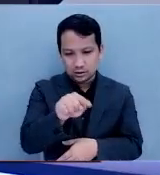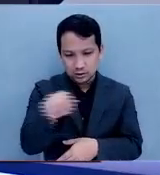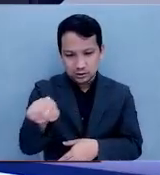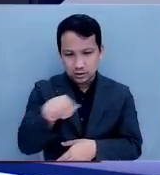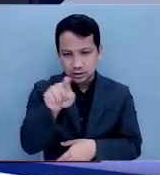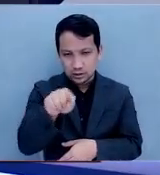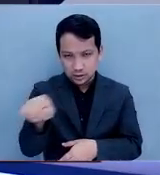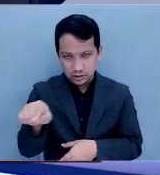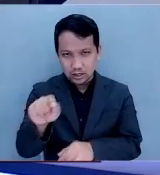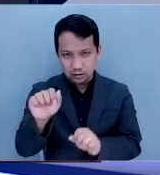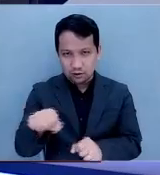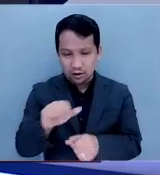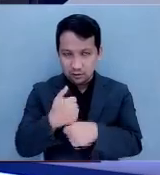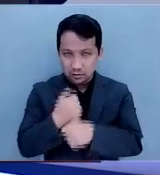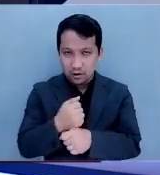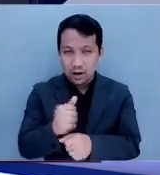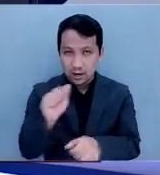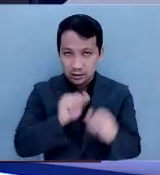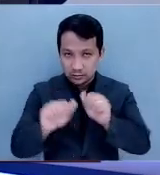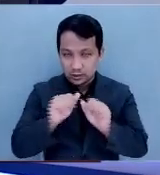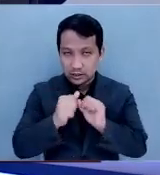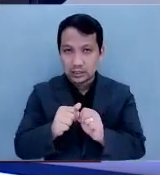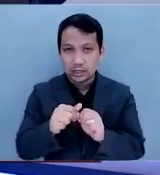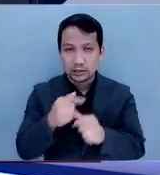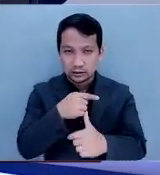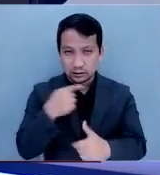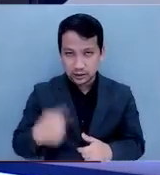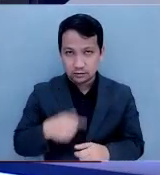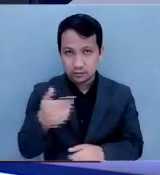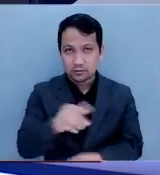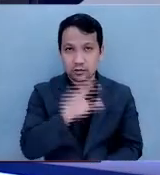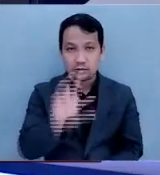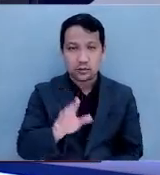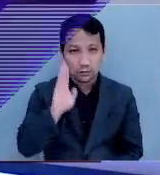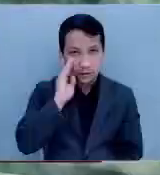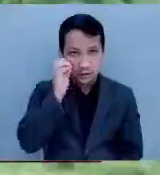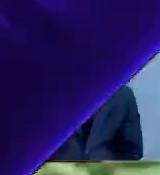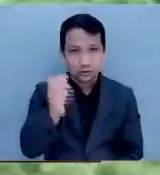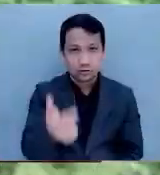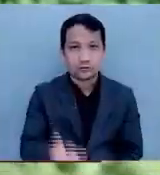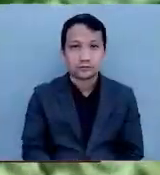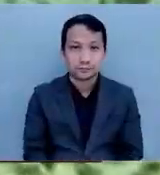kinalaman ito sa reclamation activities ng China. Nasa frontline balitang yan si Bryan Castillo.